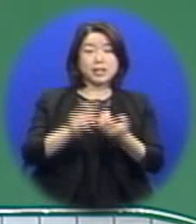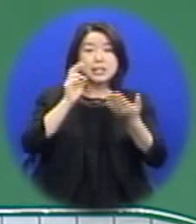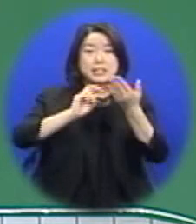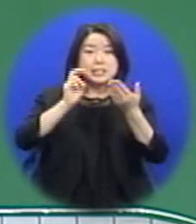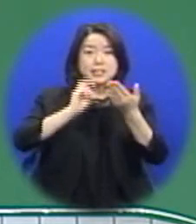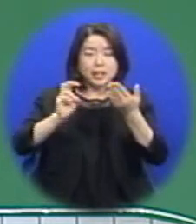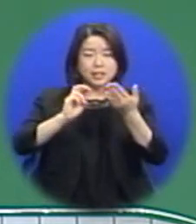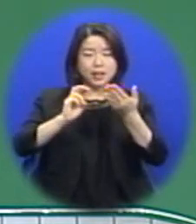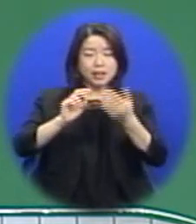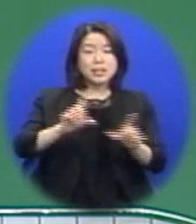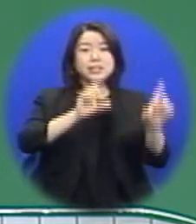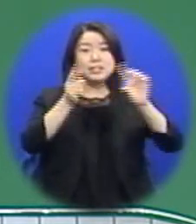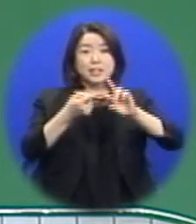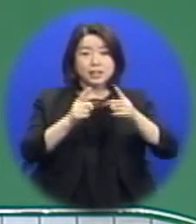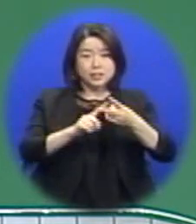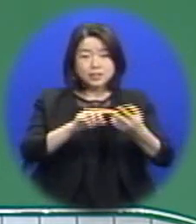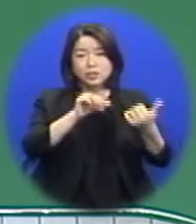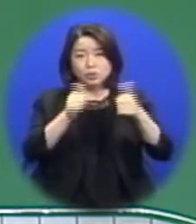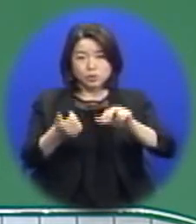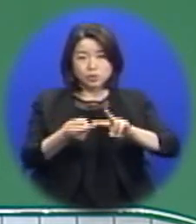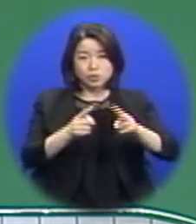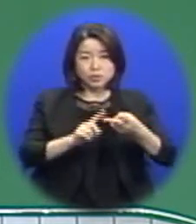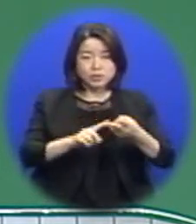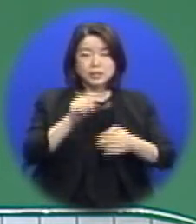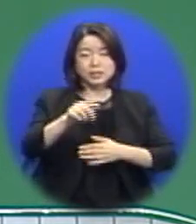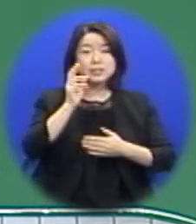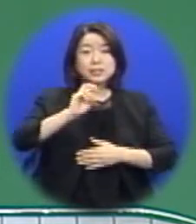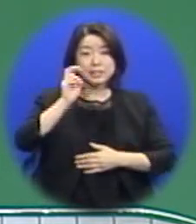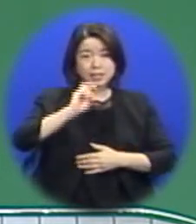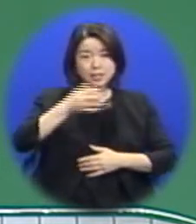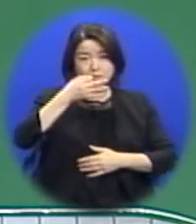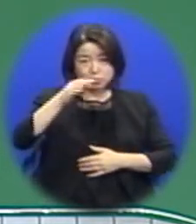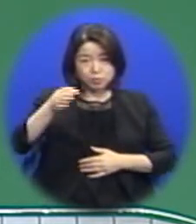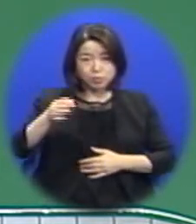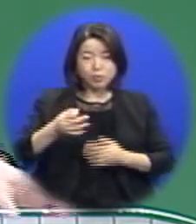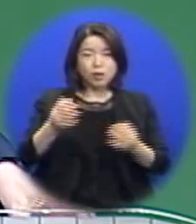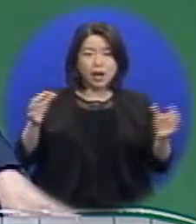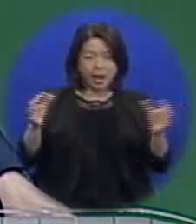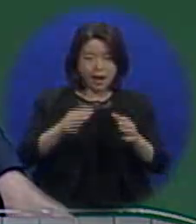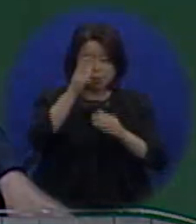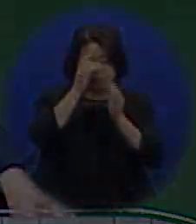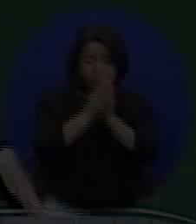찬양을 사나 죽으나 그 찬양 부르시고 그리고 우리 합심해서 기도하겠습니다.